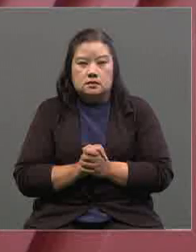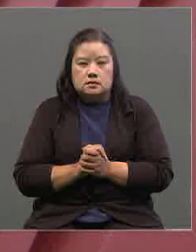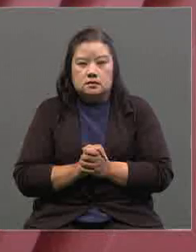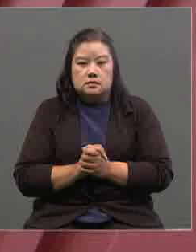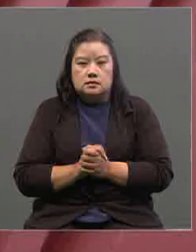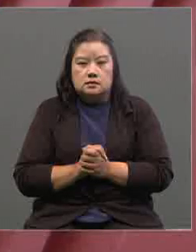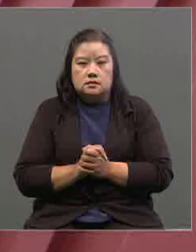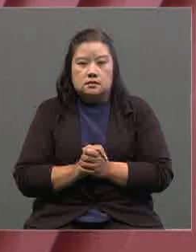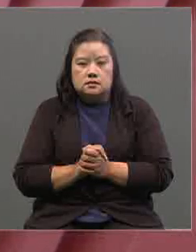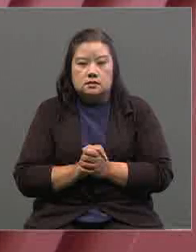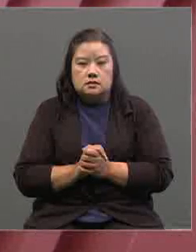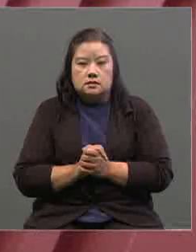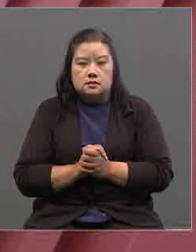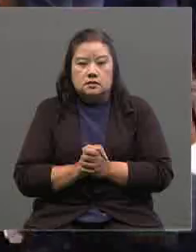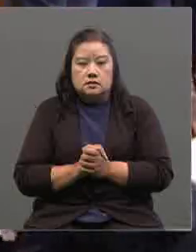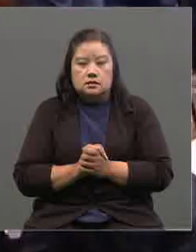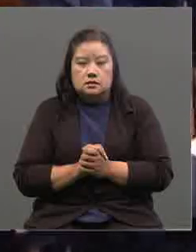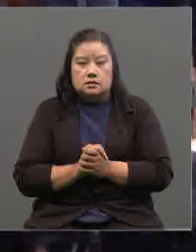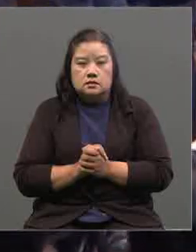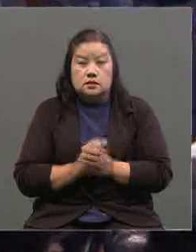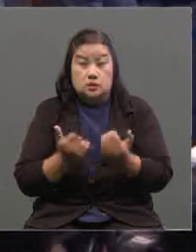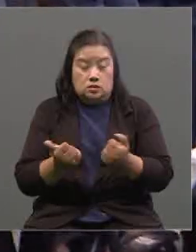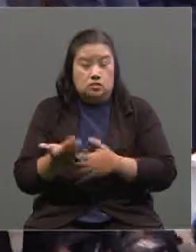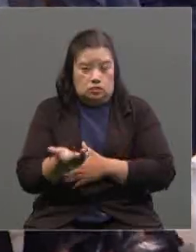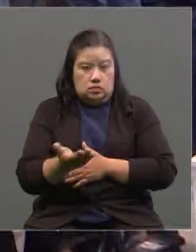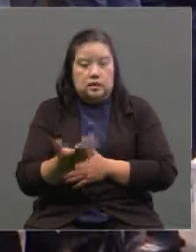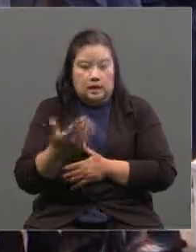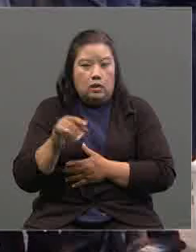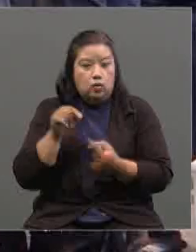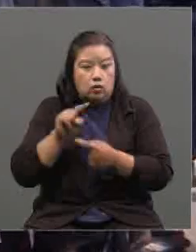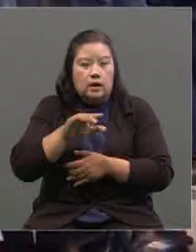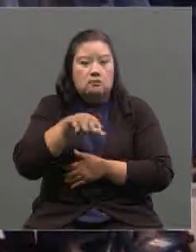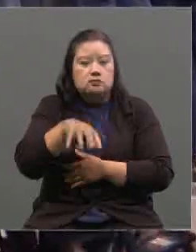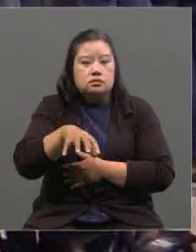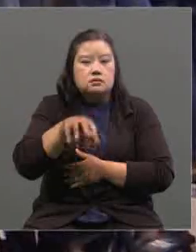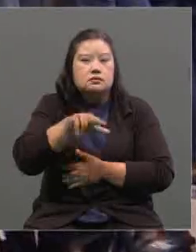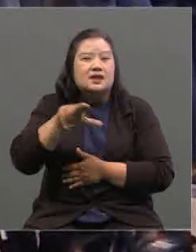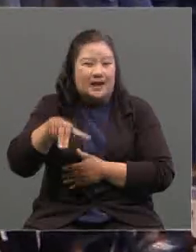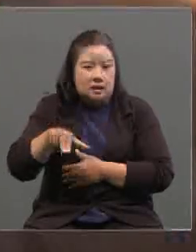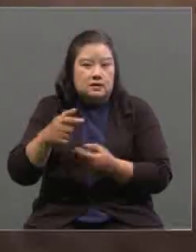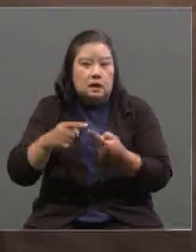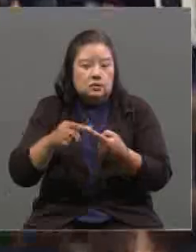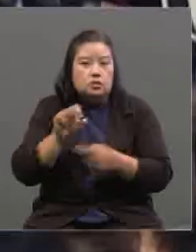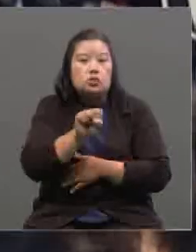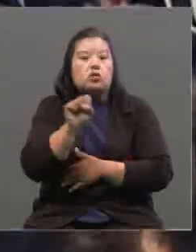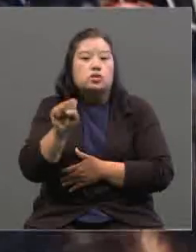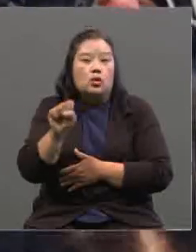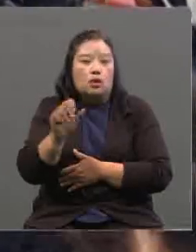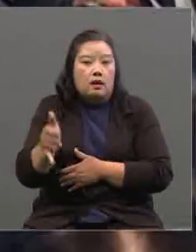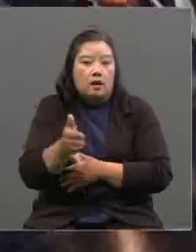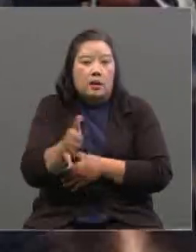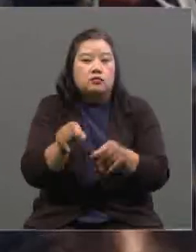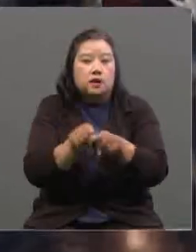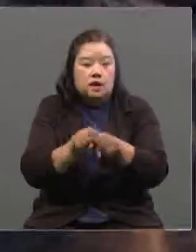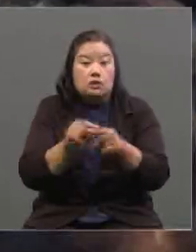ส่วนแกนนำขณะนี้ค่ะก็มีบางส่วนนะคะเริ่มทยอยเดินทางเข้าที่ทำการพรรคเพื่อไทยแล้วรวมถึงส.ส.จะเดินทางเข้าที่ทำการพรร